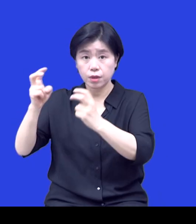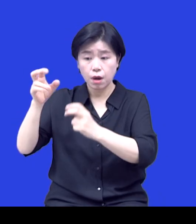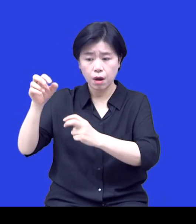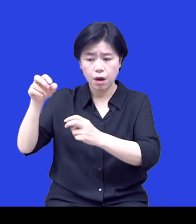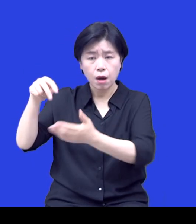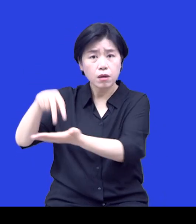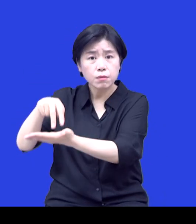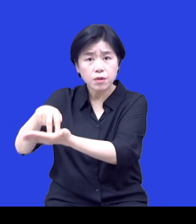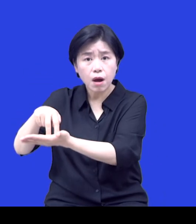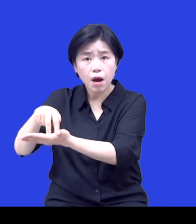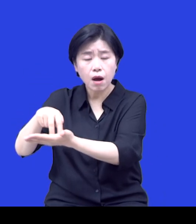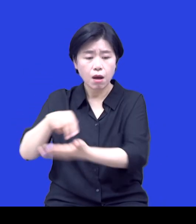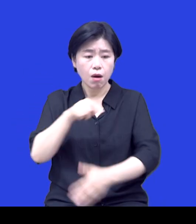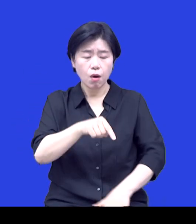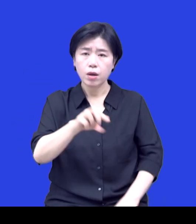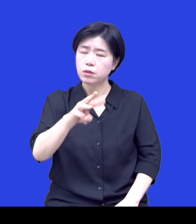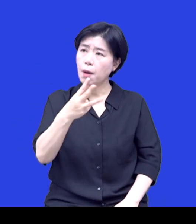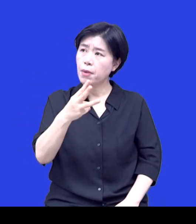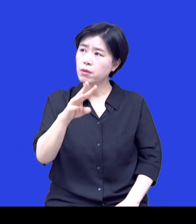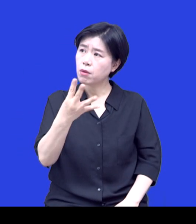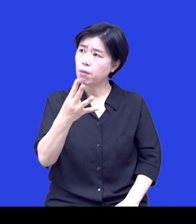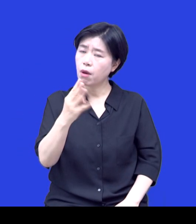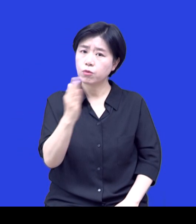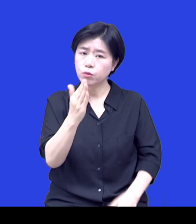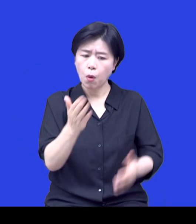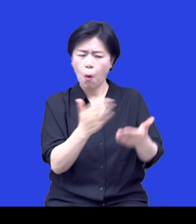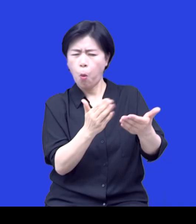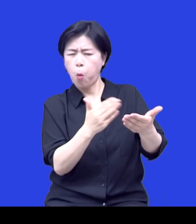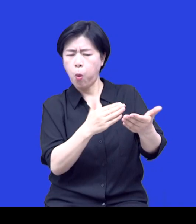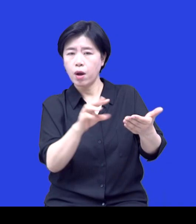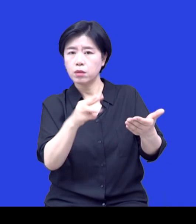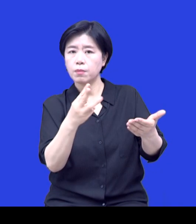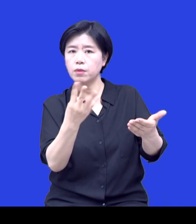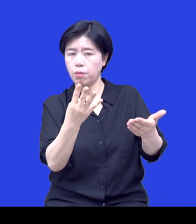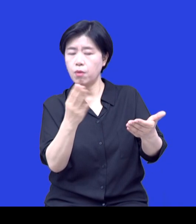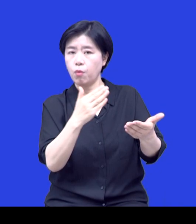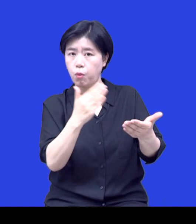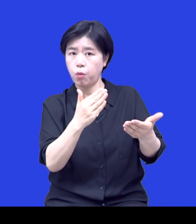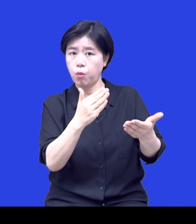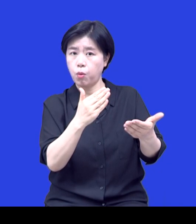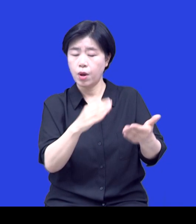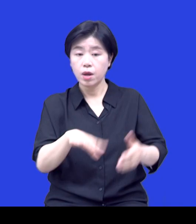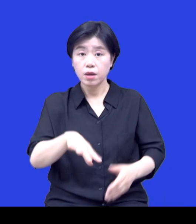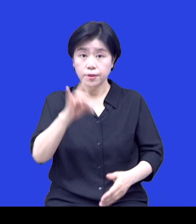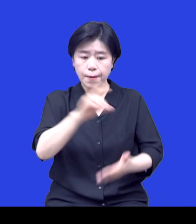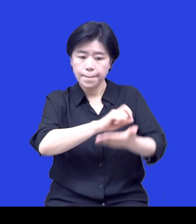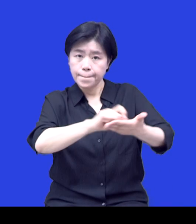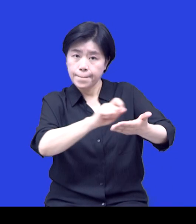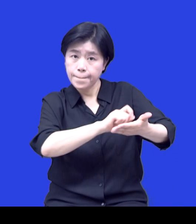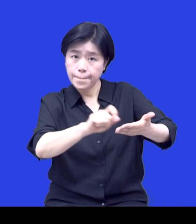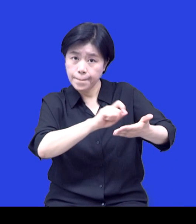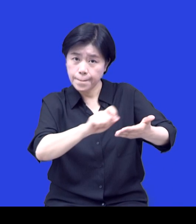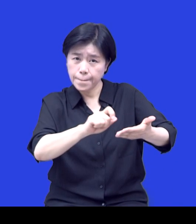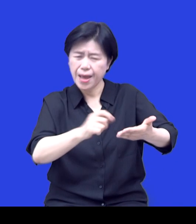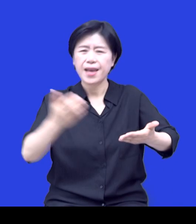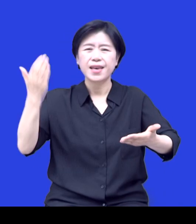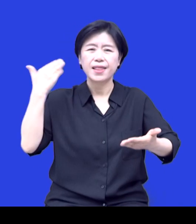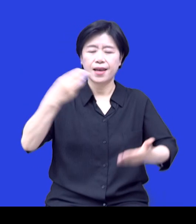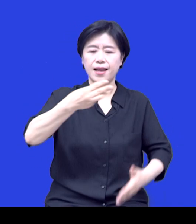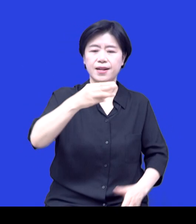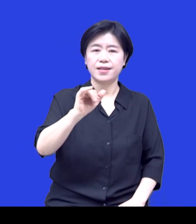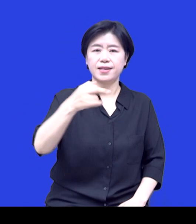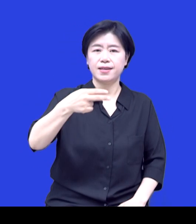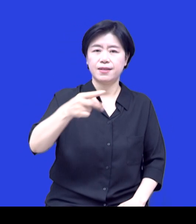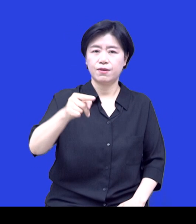거예요. 왜냐하면 두꺼워. 이름 알려주지 않으면 두껍잖아요. 그렇죠. 아는 신참 작가가 리더십이라는 그 당시는 굉장히 조금 생소한